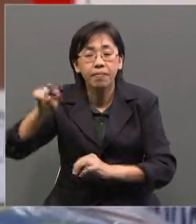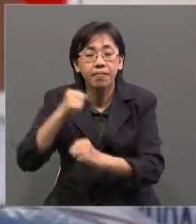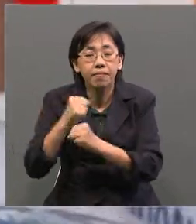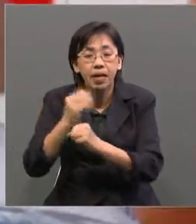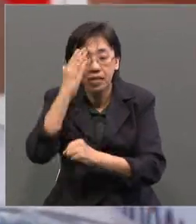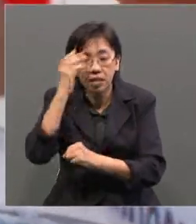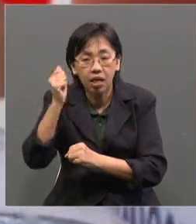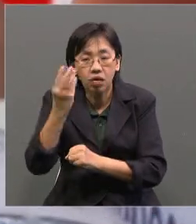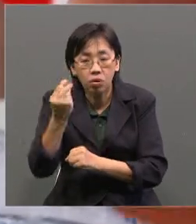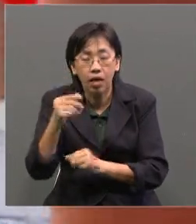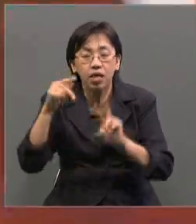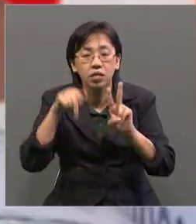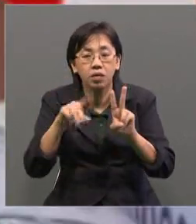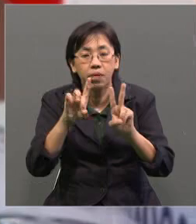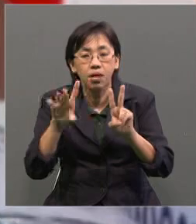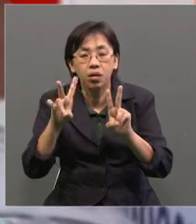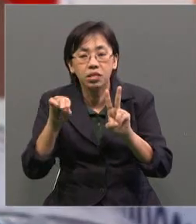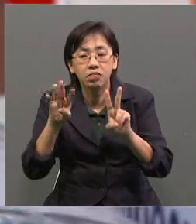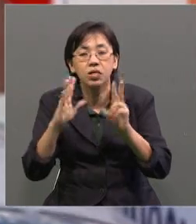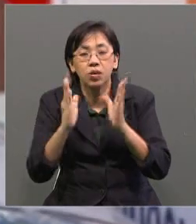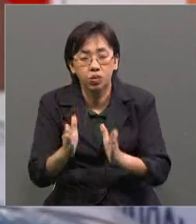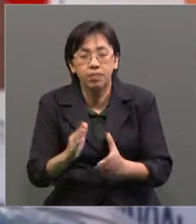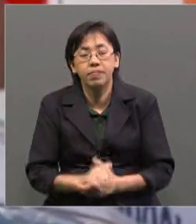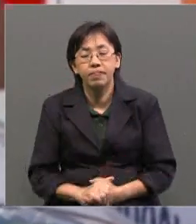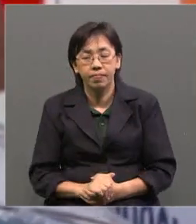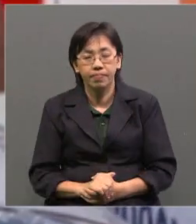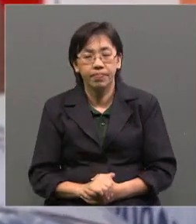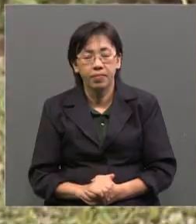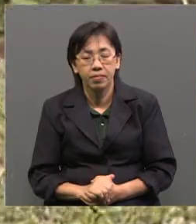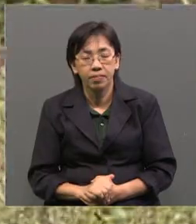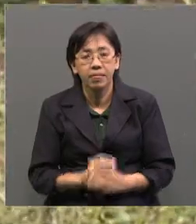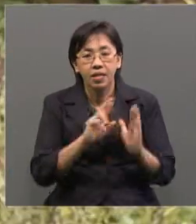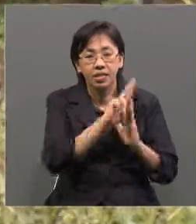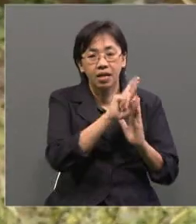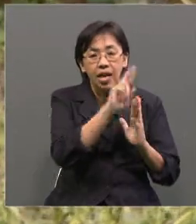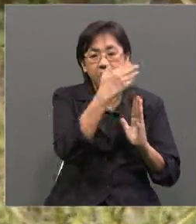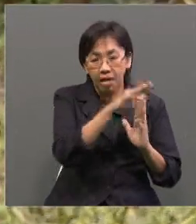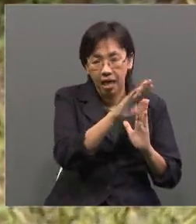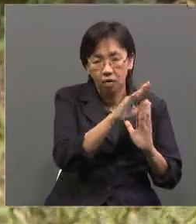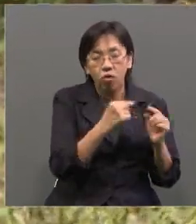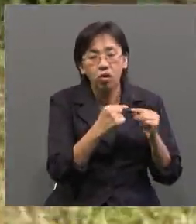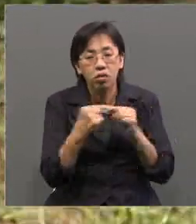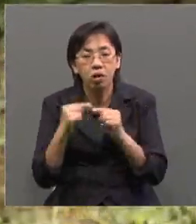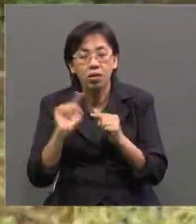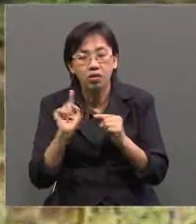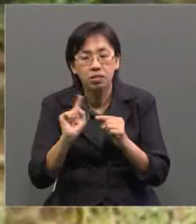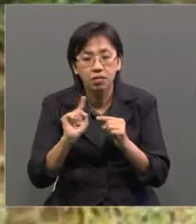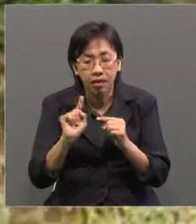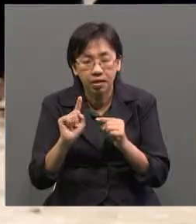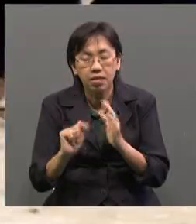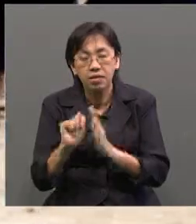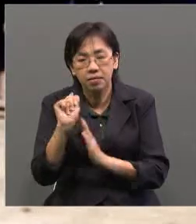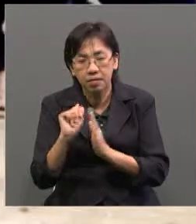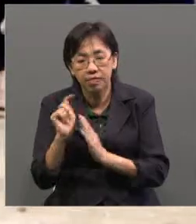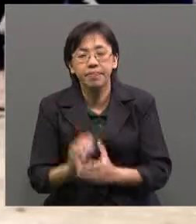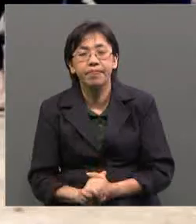ที่จังหวัดอิสราเอลถึง 2,174 คนนะครับสลับจากที่เชียงรายเราไปดูที่จังหวัดตากคุณผู้